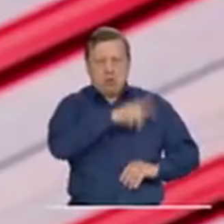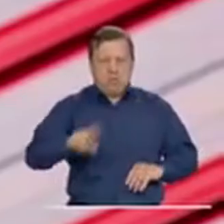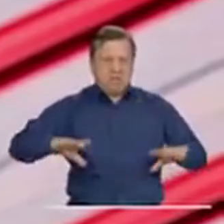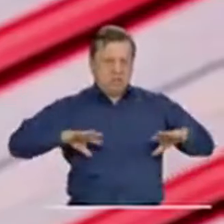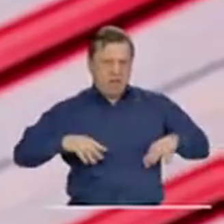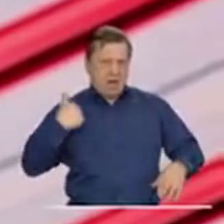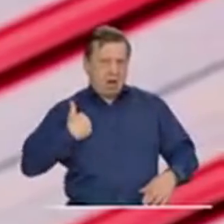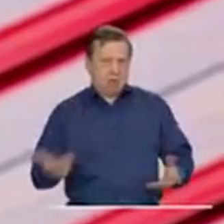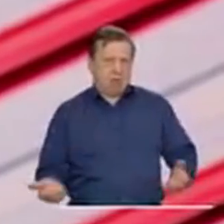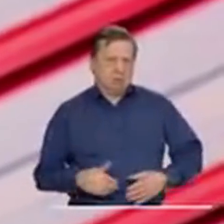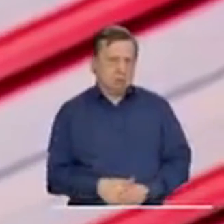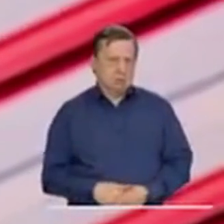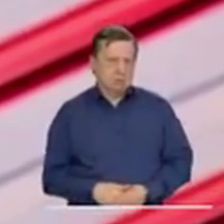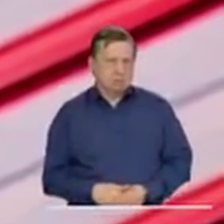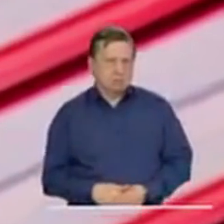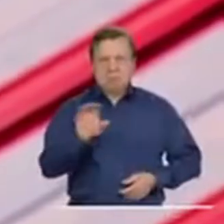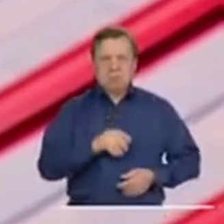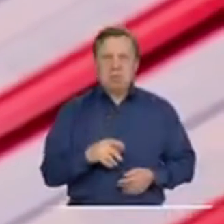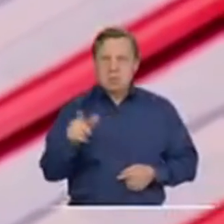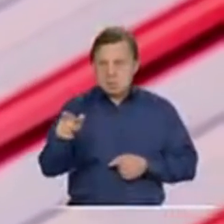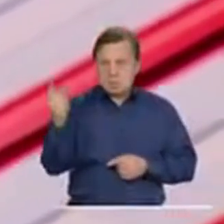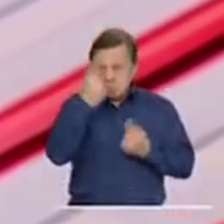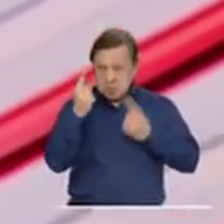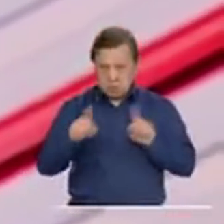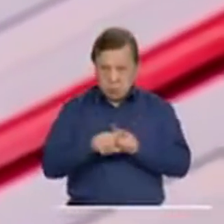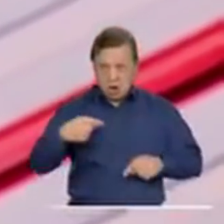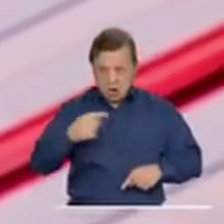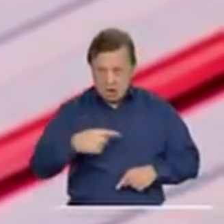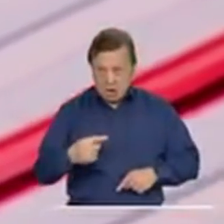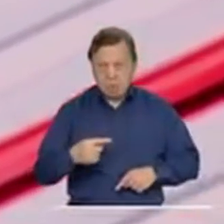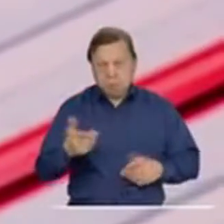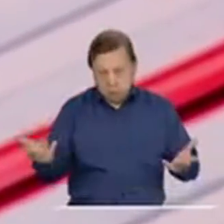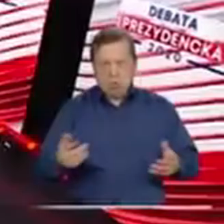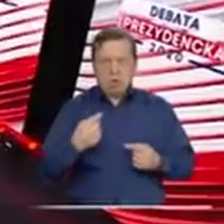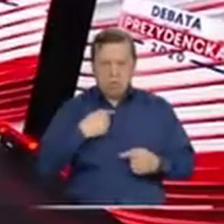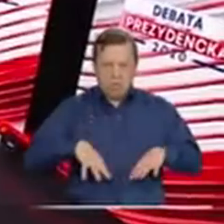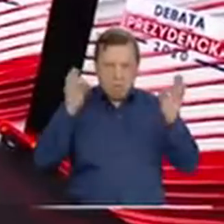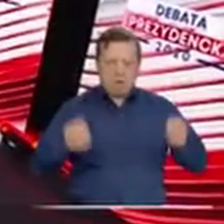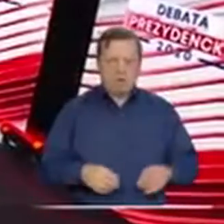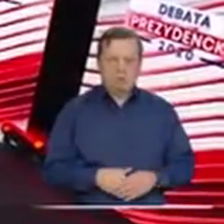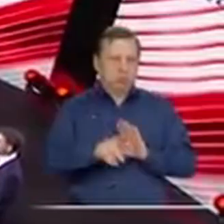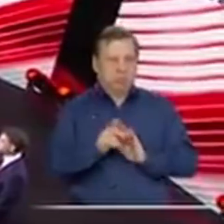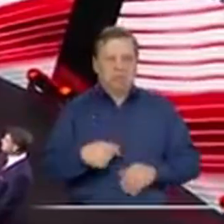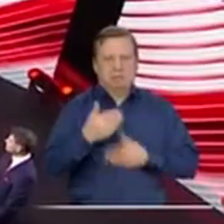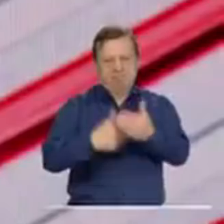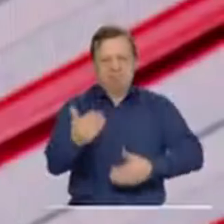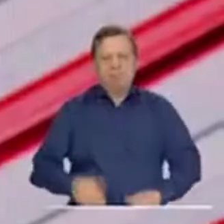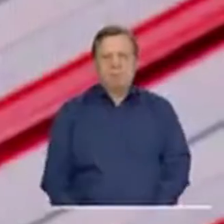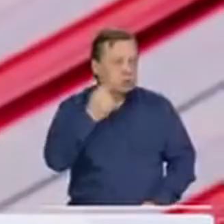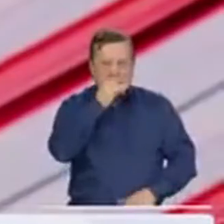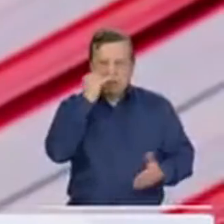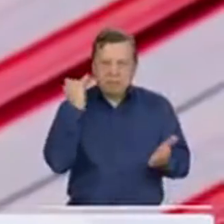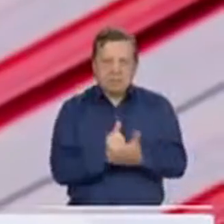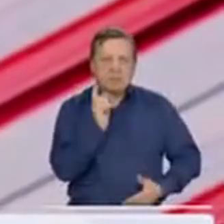zastrzeżeń. Nie znasz moich poglądów? Zagłosuj na mnie. Może wybory będą sfałszowane. Bardzo dziękujemy. Szanowni